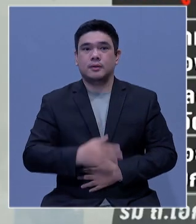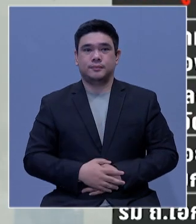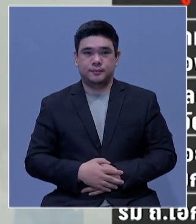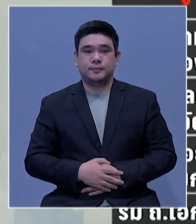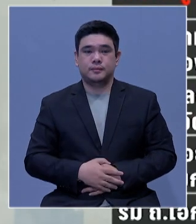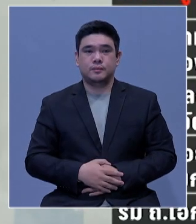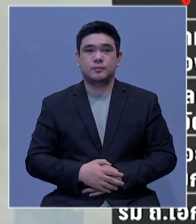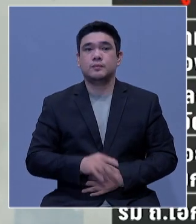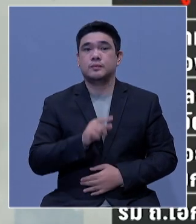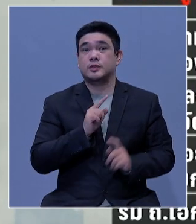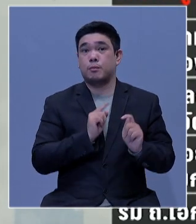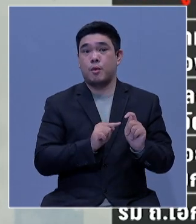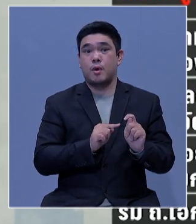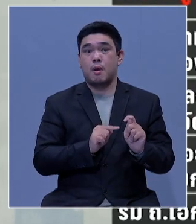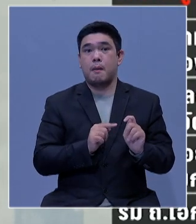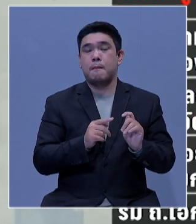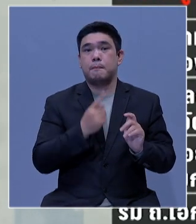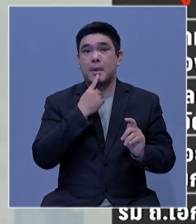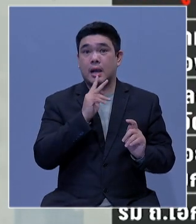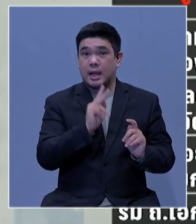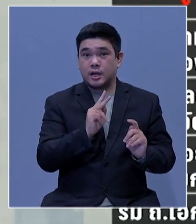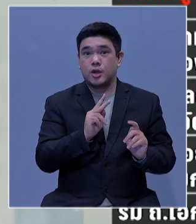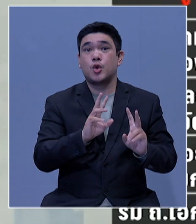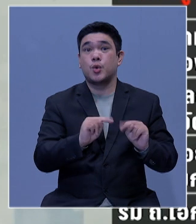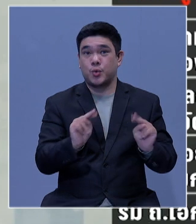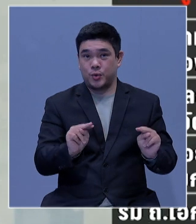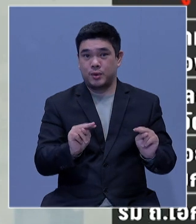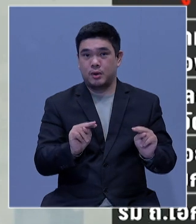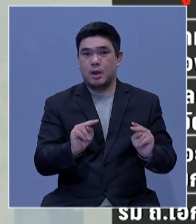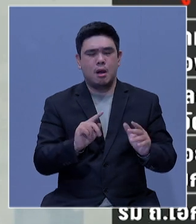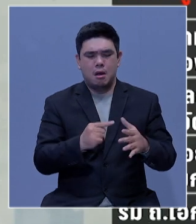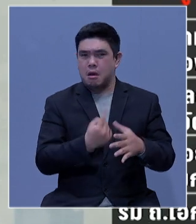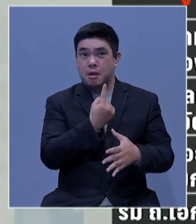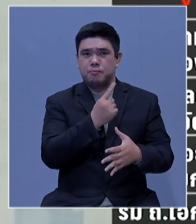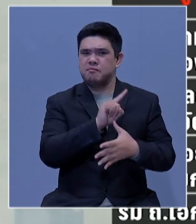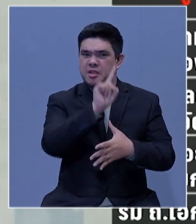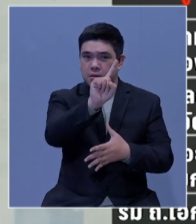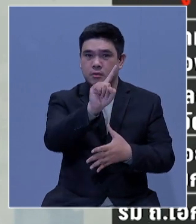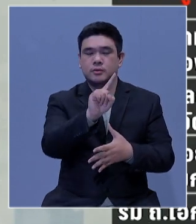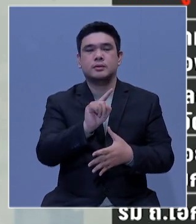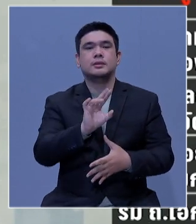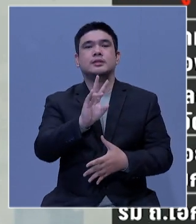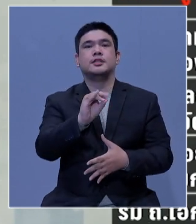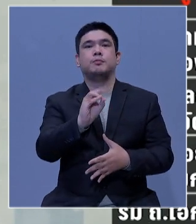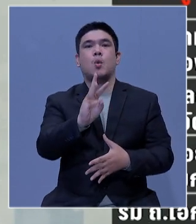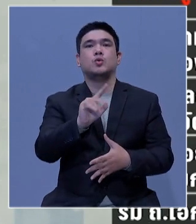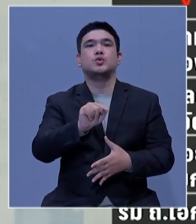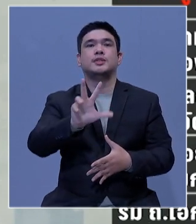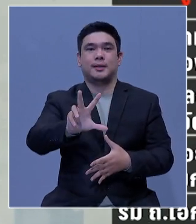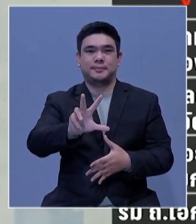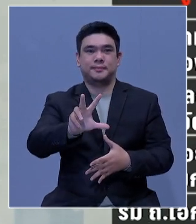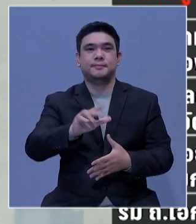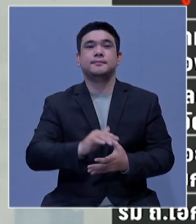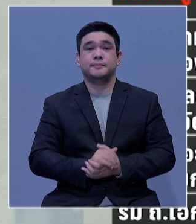ตำบลบางพูดอำเภอปากเกร็ดนนทบุรีอันนี้ตั้งแต่ช้า PM 2.5อยู่ที่ 76.3